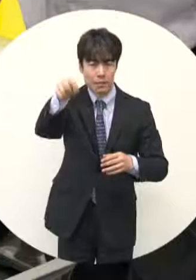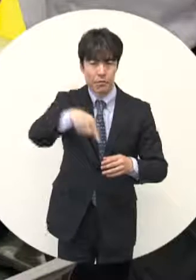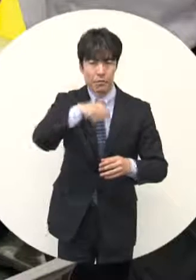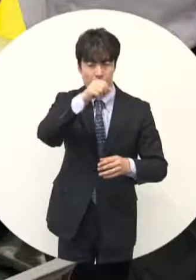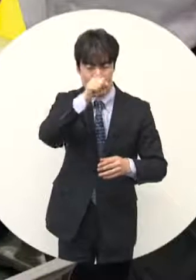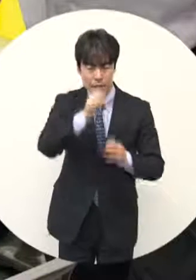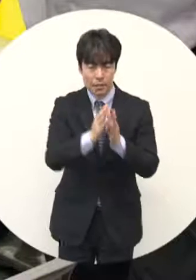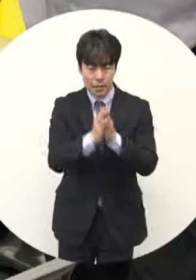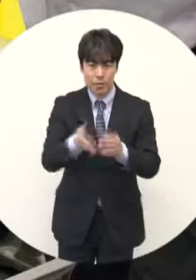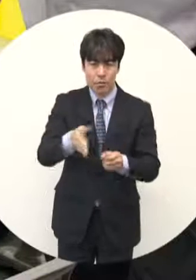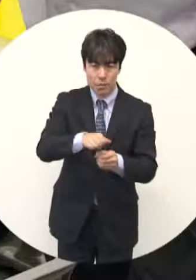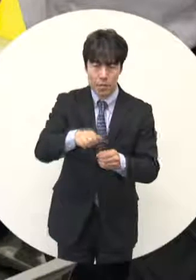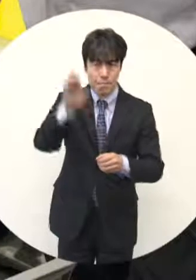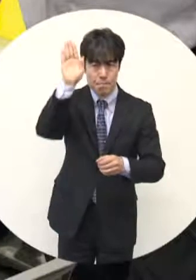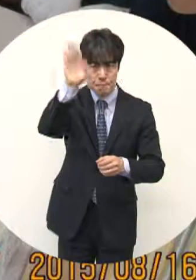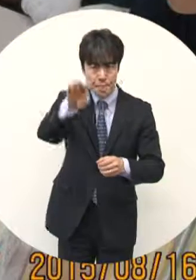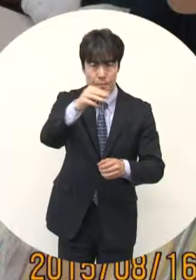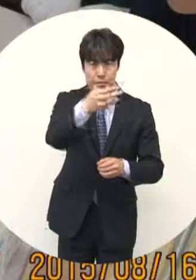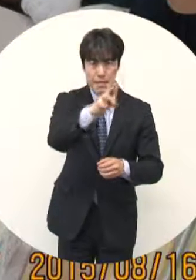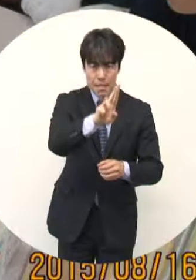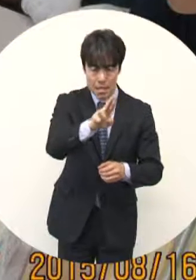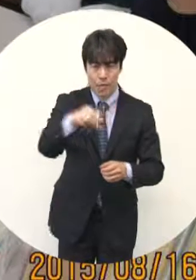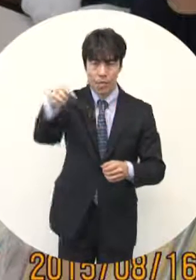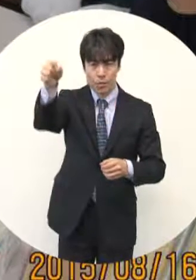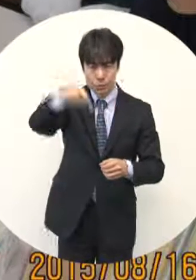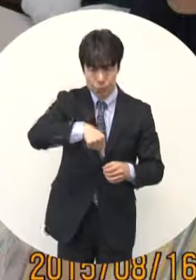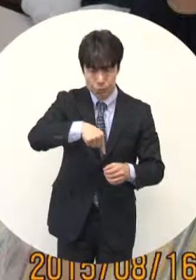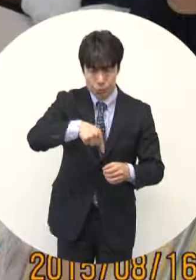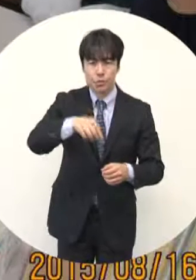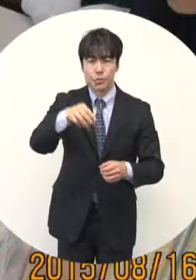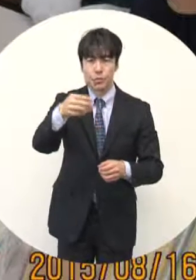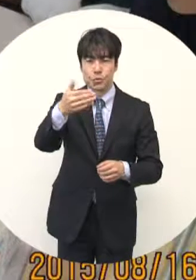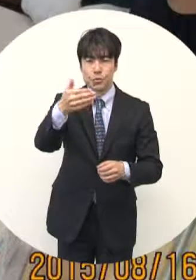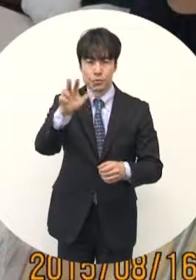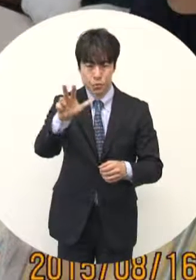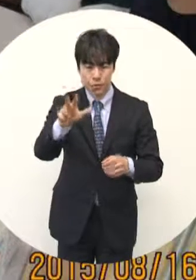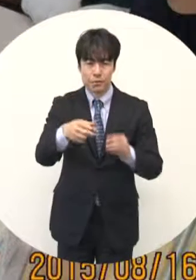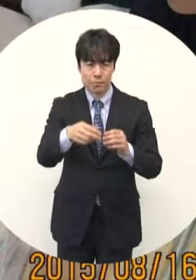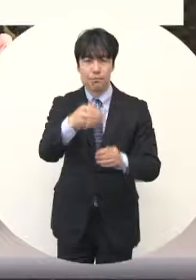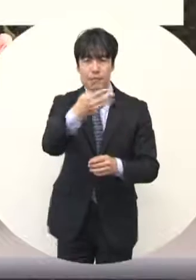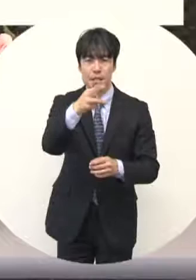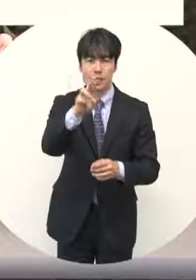いを込めたミラクルという愛称で親しまれています。